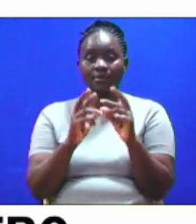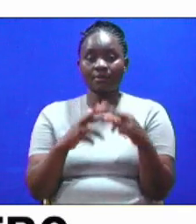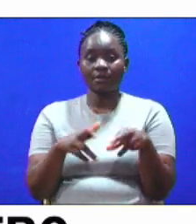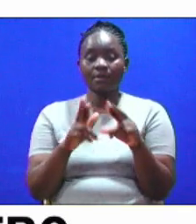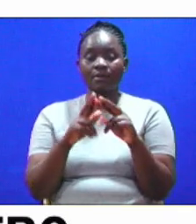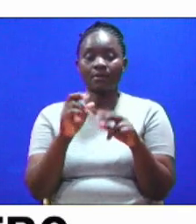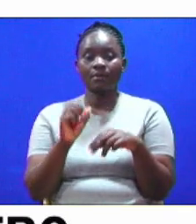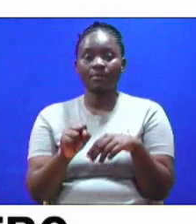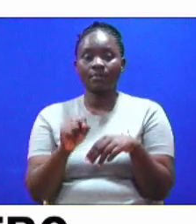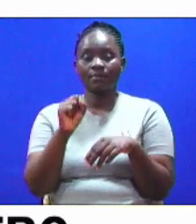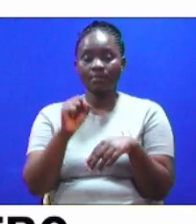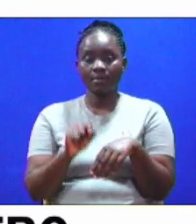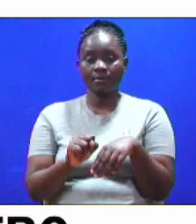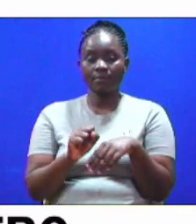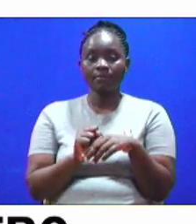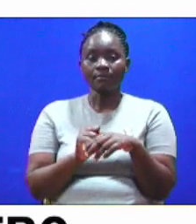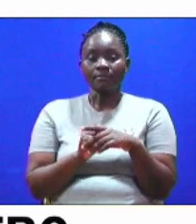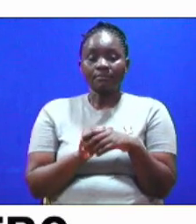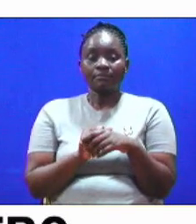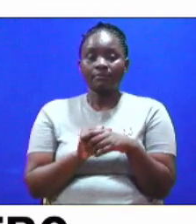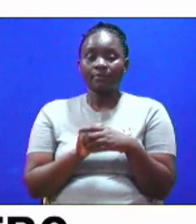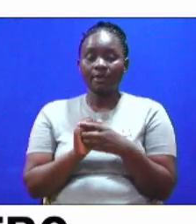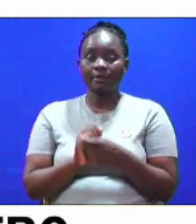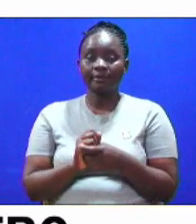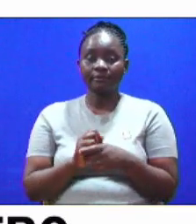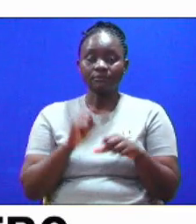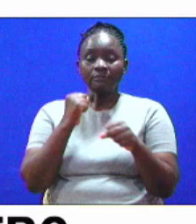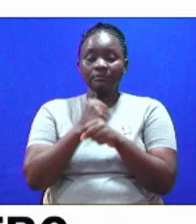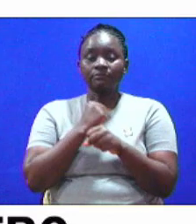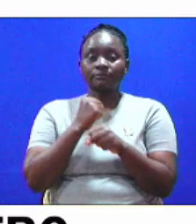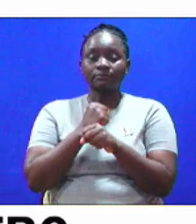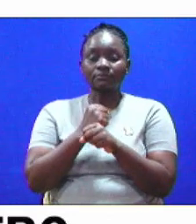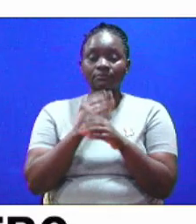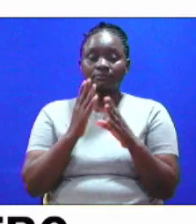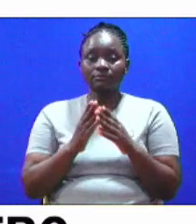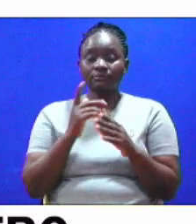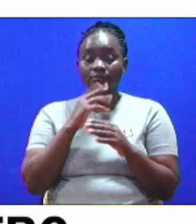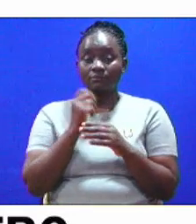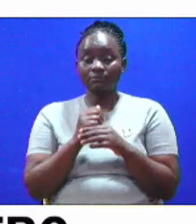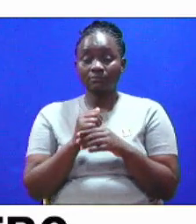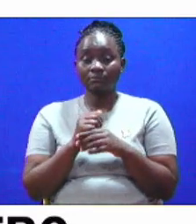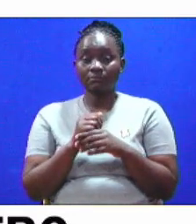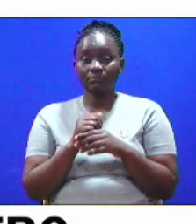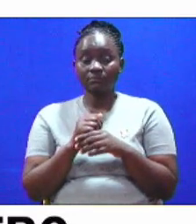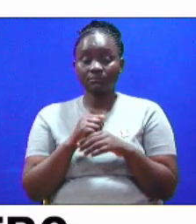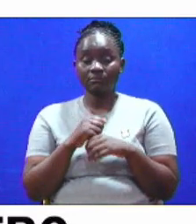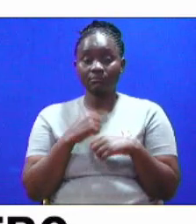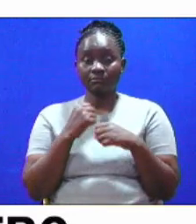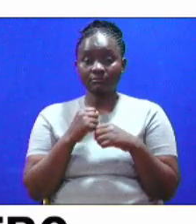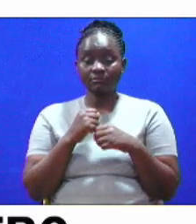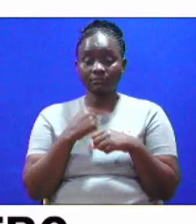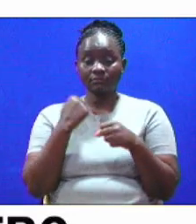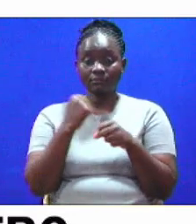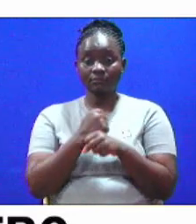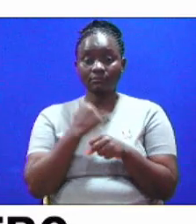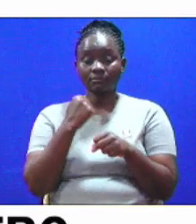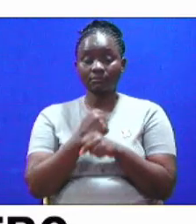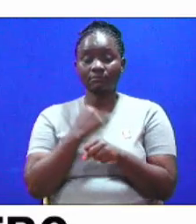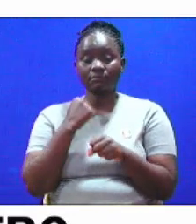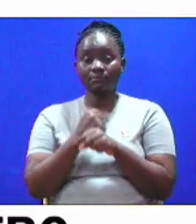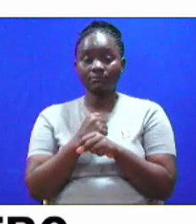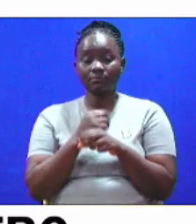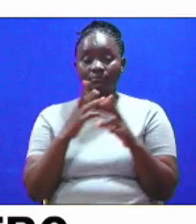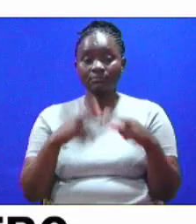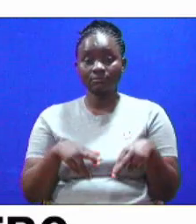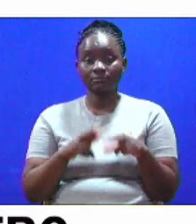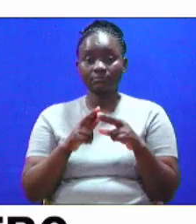south mo contract ko leach farm construction wa do chipare chi ale